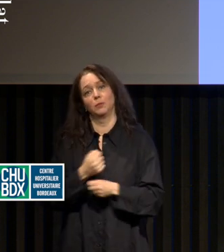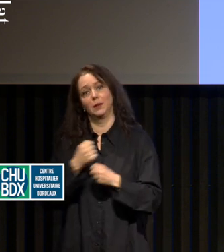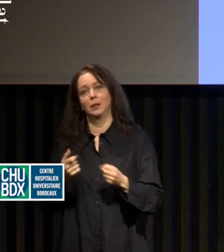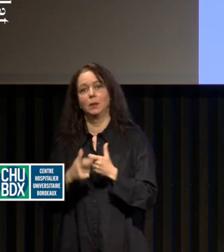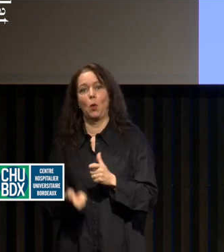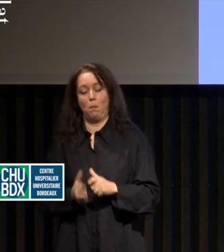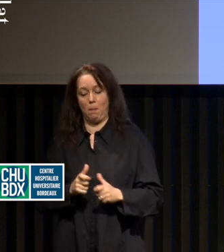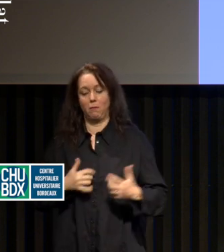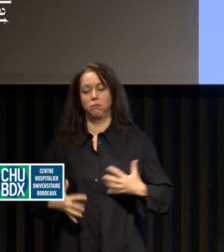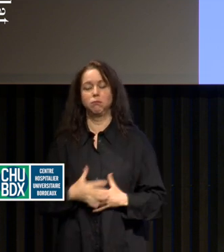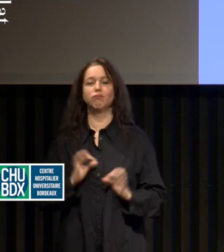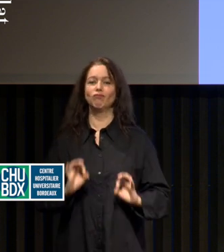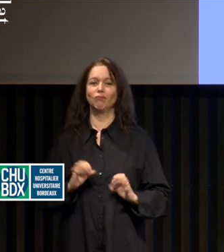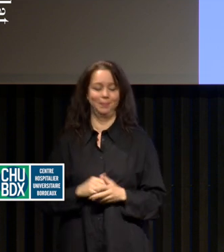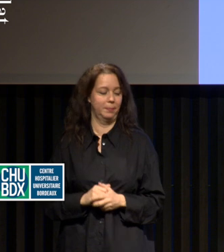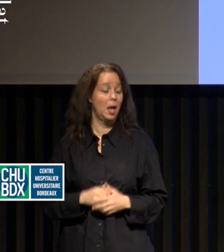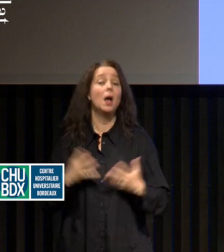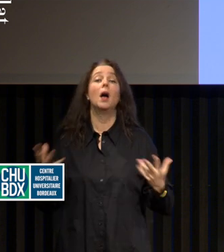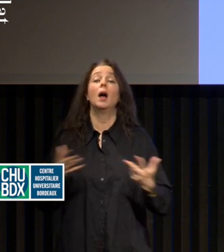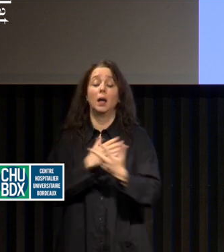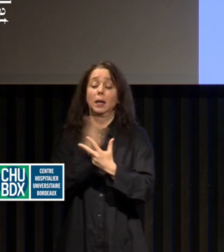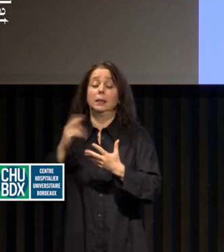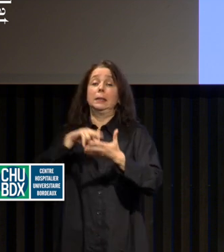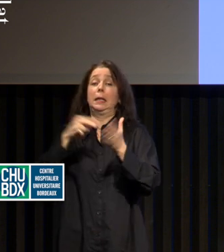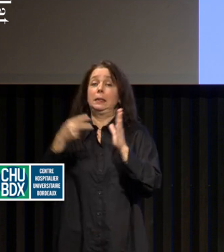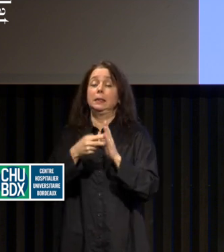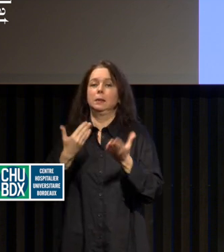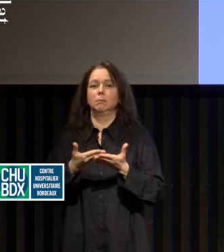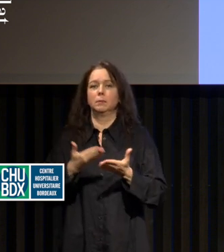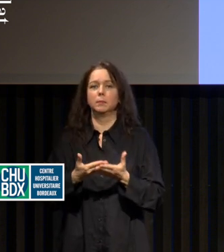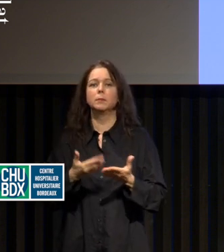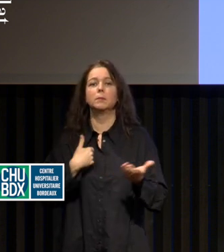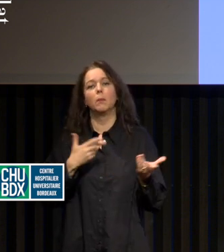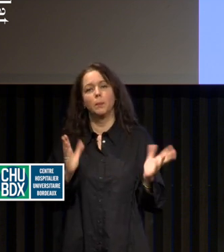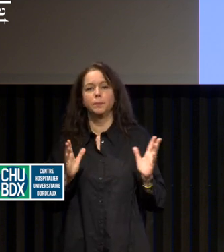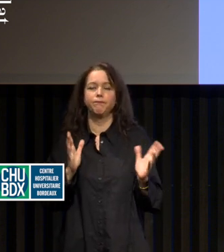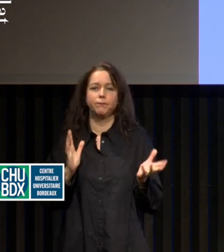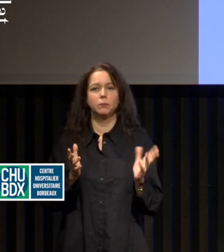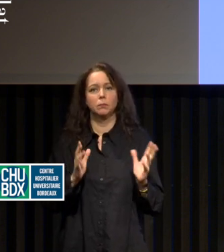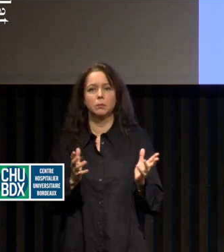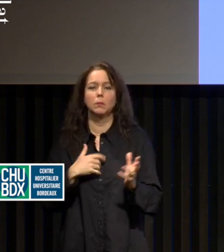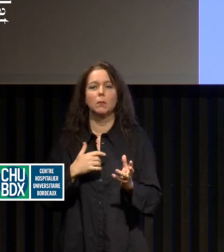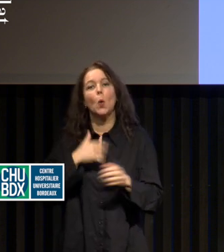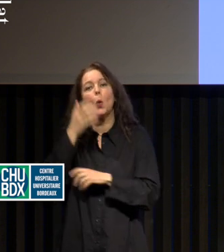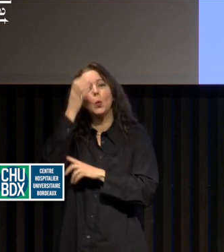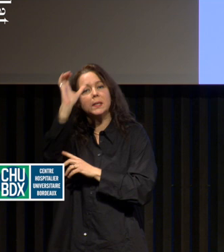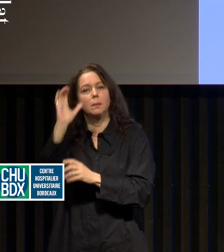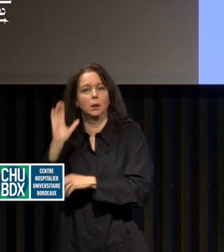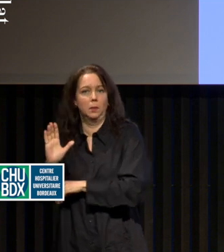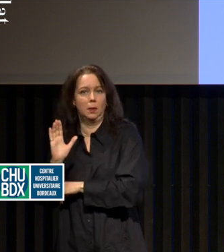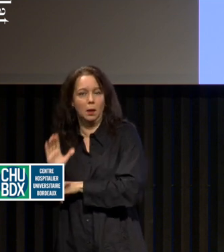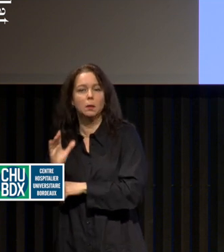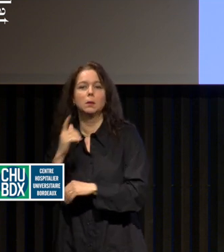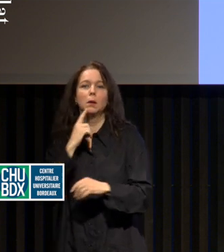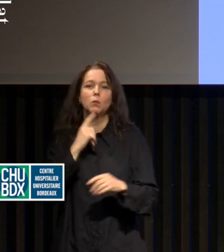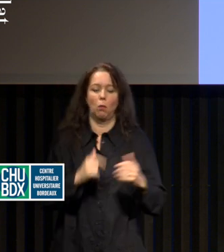Donc, voilà aujourd'hui les techniques dont on dispose, sur le plan un peu conceptuel, pour modifier le microbiote intestinal. Alors, je